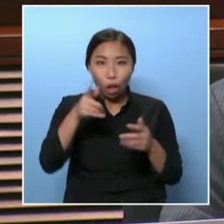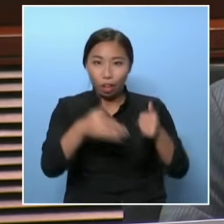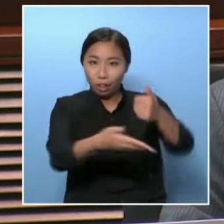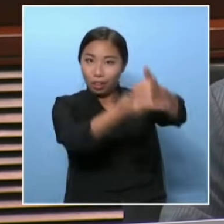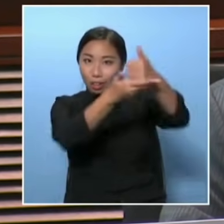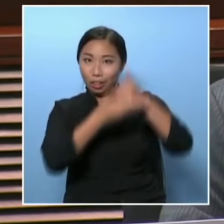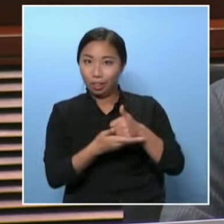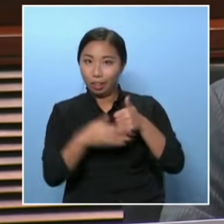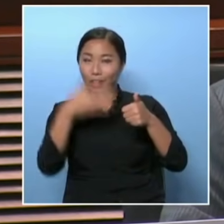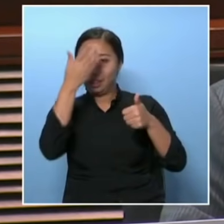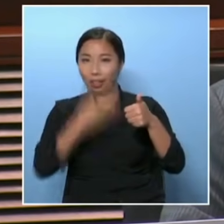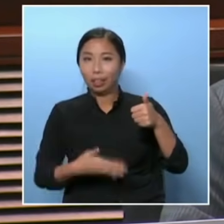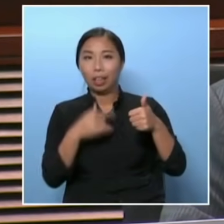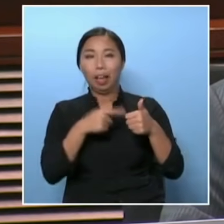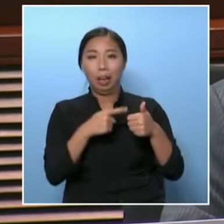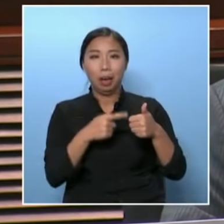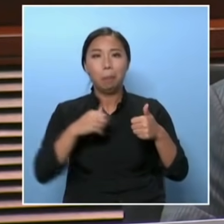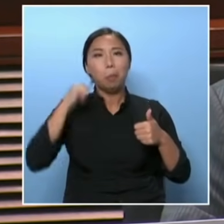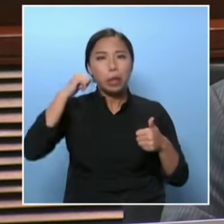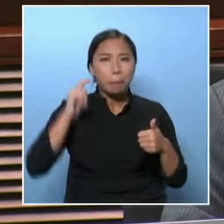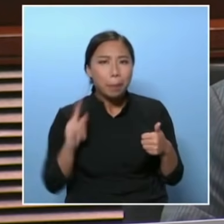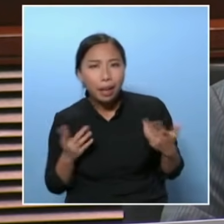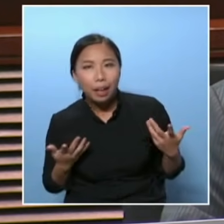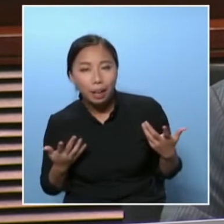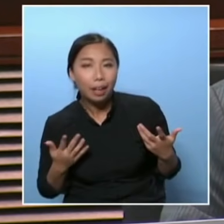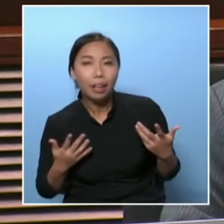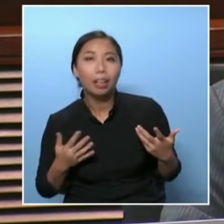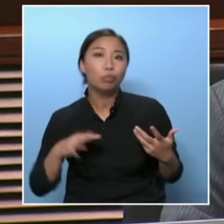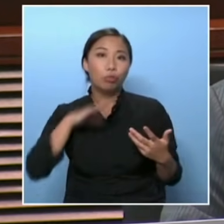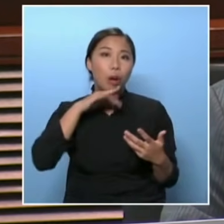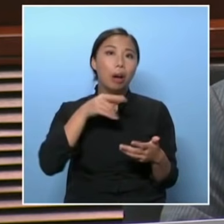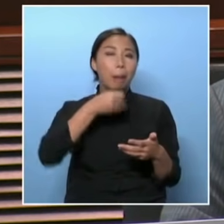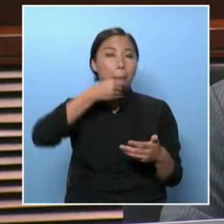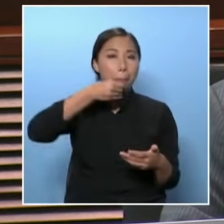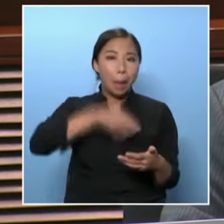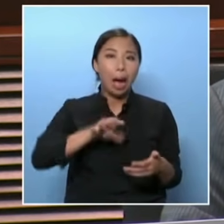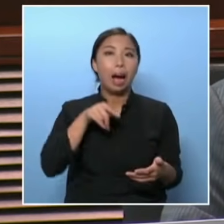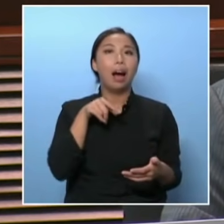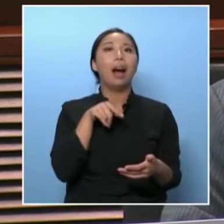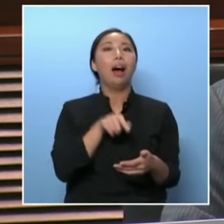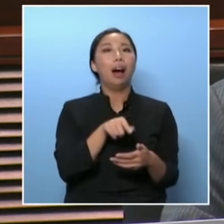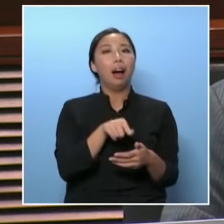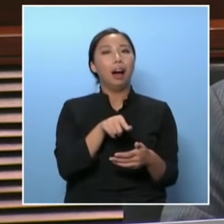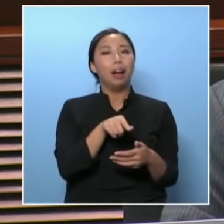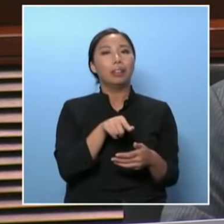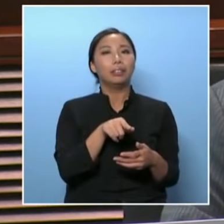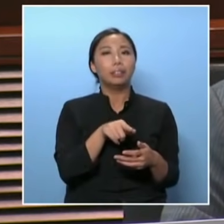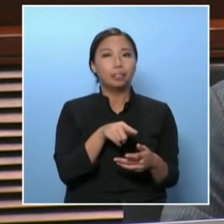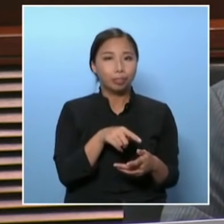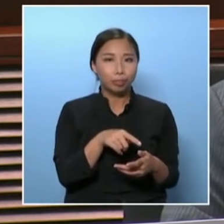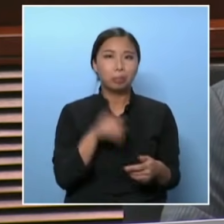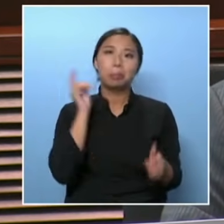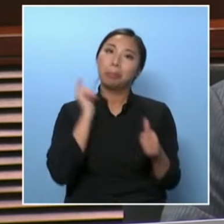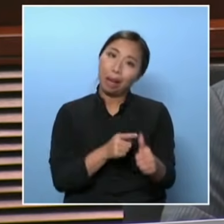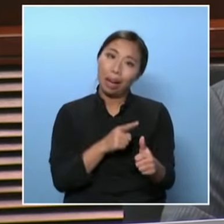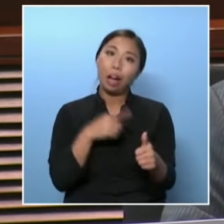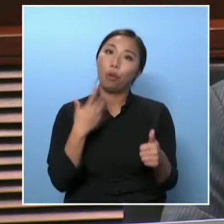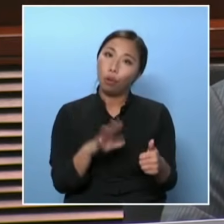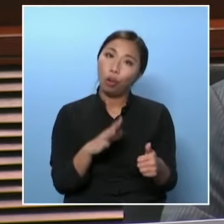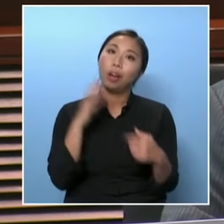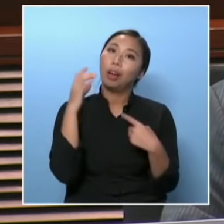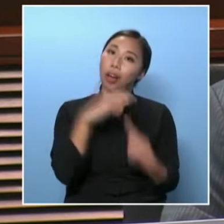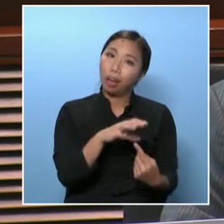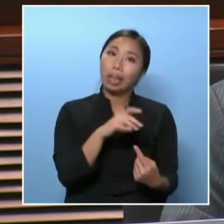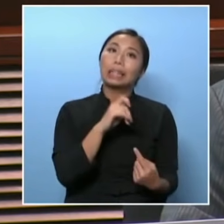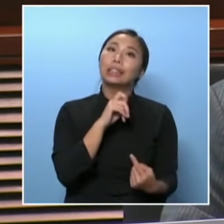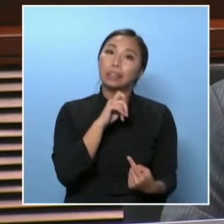一個僱員的背景。如果他曾經是被我們取消或者曾經譴責過、警告過，